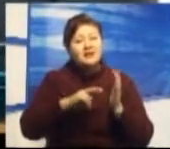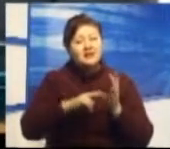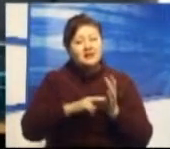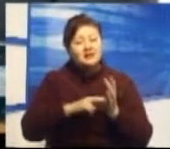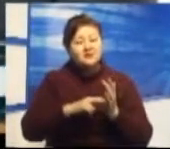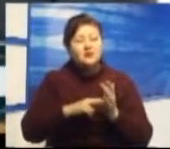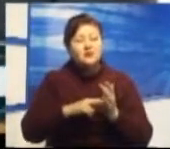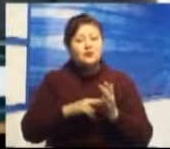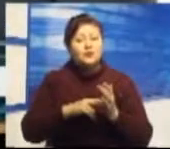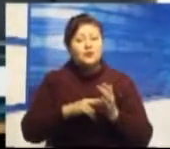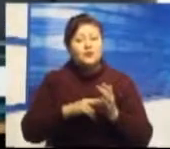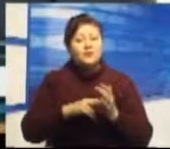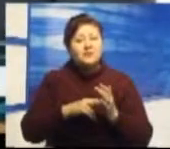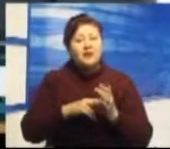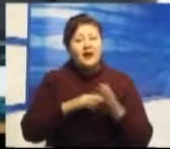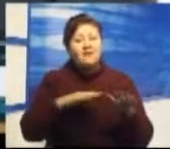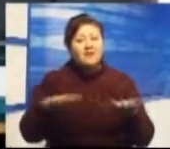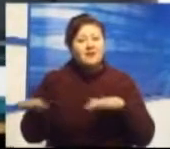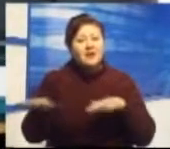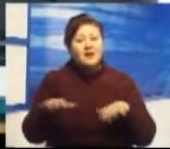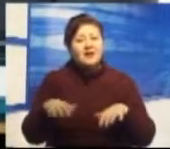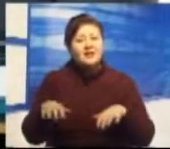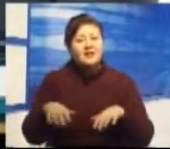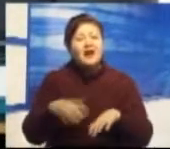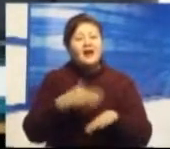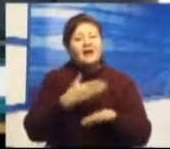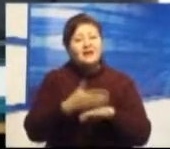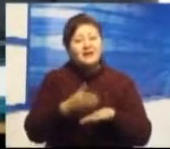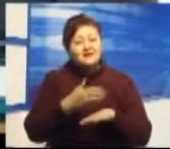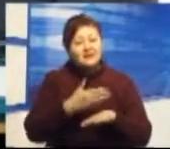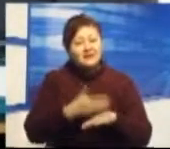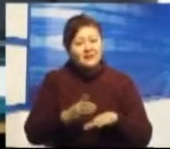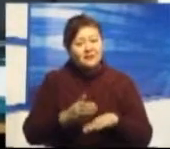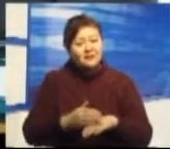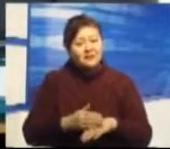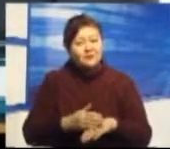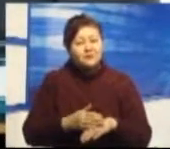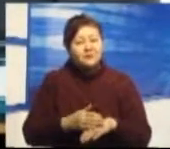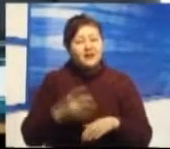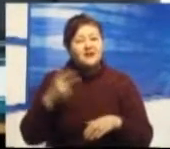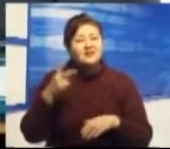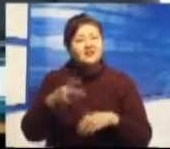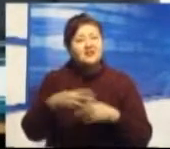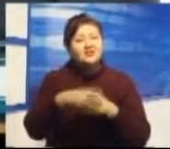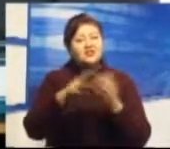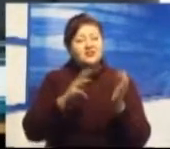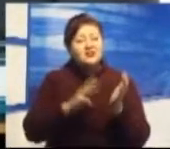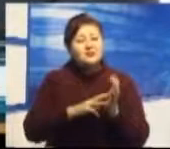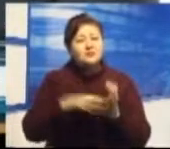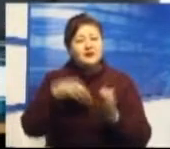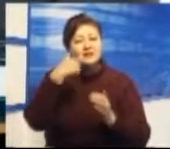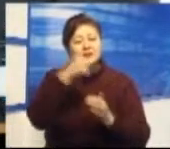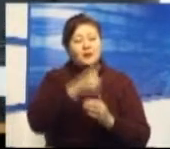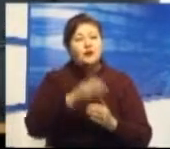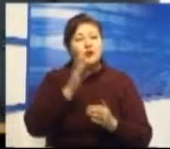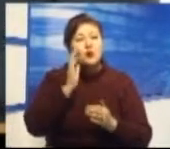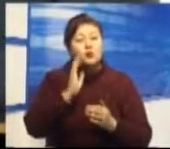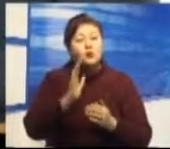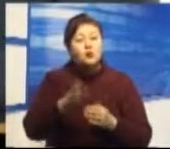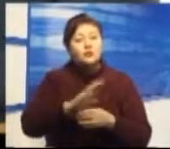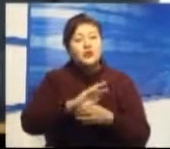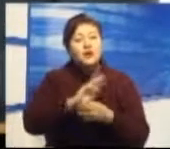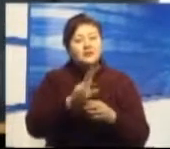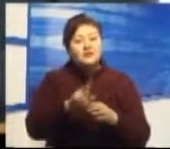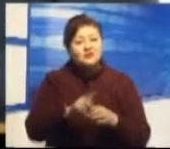профинансировать... Аграрлық несие корпорациясының Семей қаласындағы филиалы арқылы 2018 жылы бірқатар жобаларды қаржыландыру